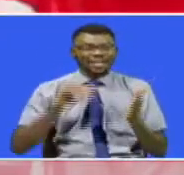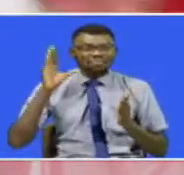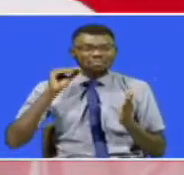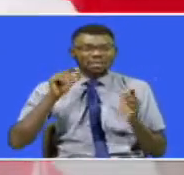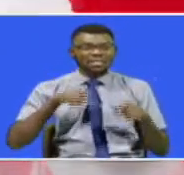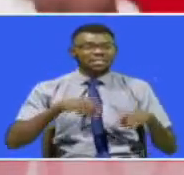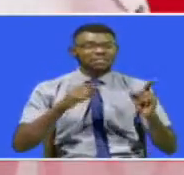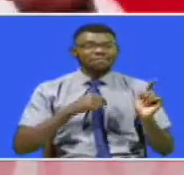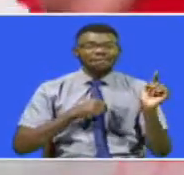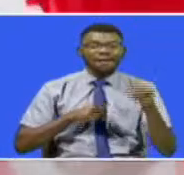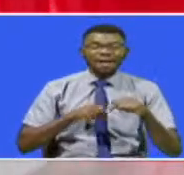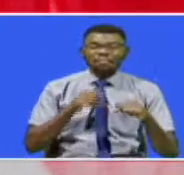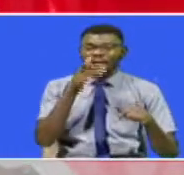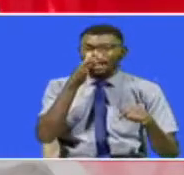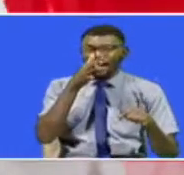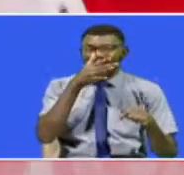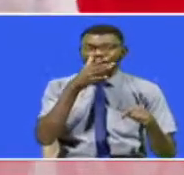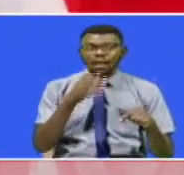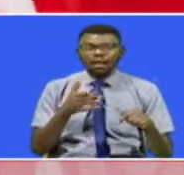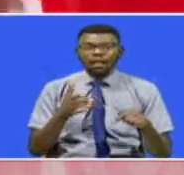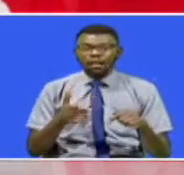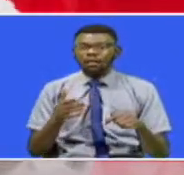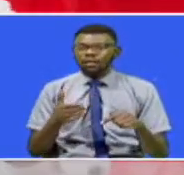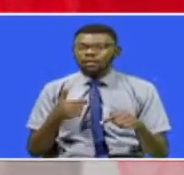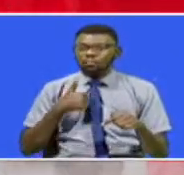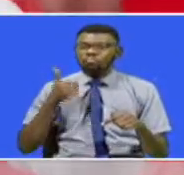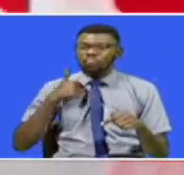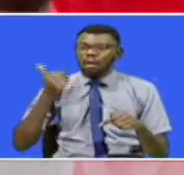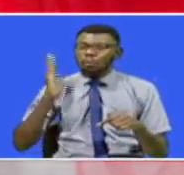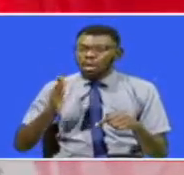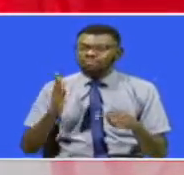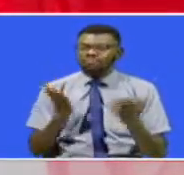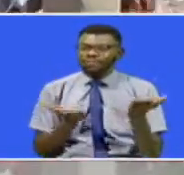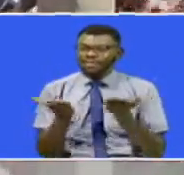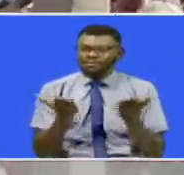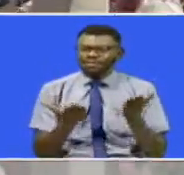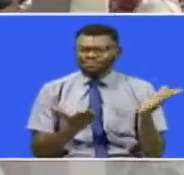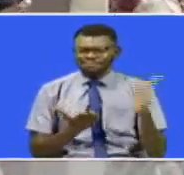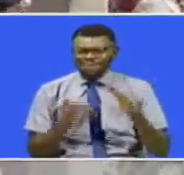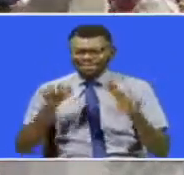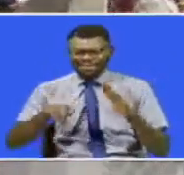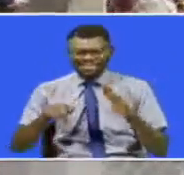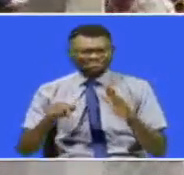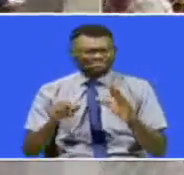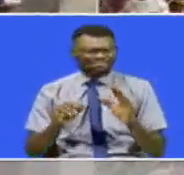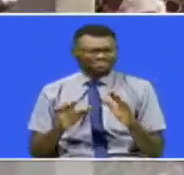kuambia, Muriega, itakaa hapa, tunawafa.